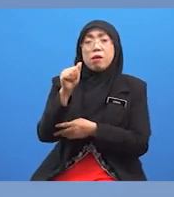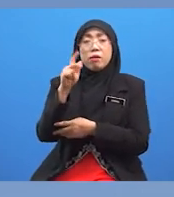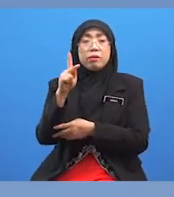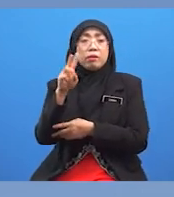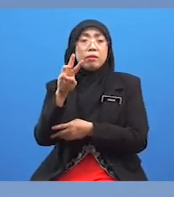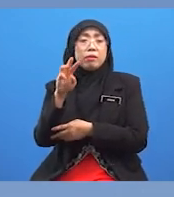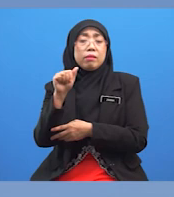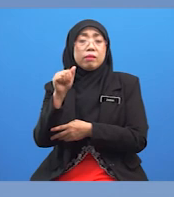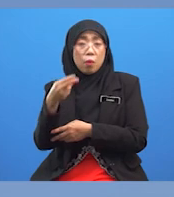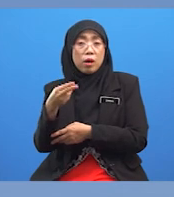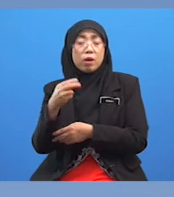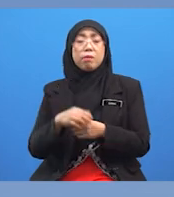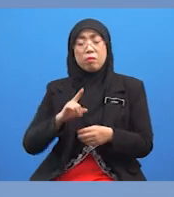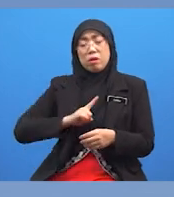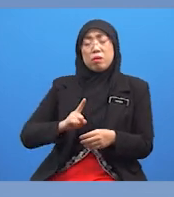Allah Subhanahu Wa Taala.